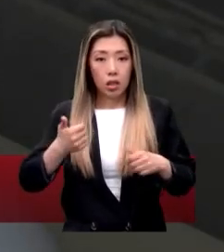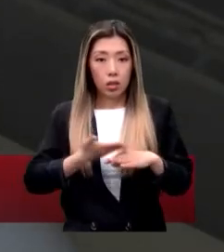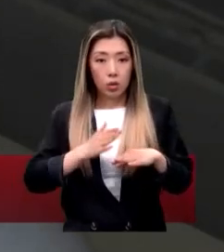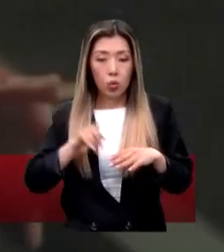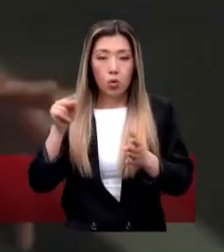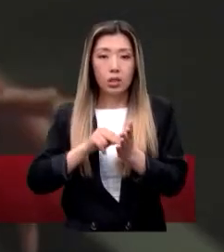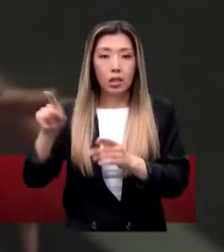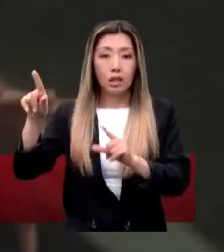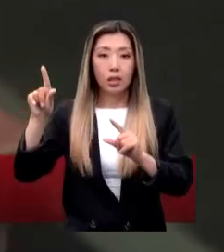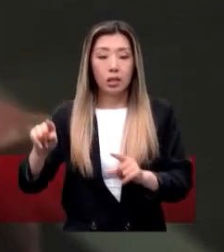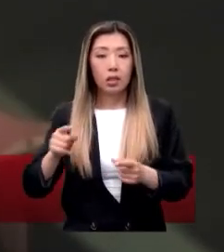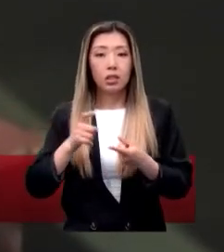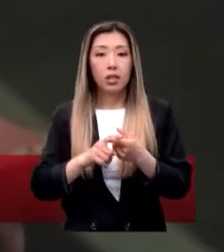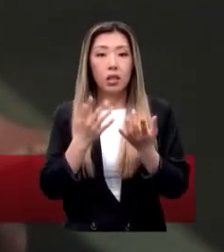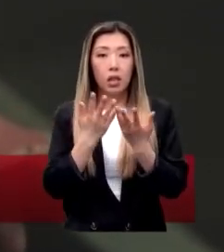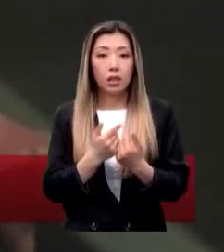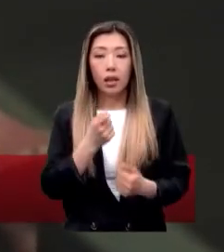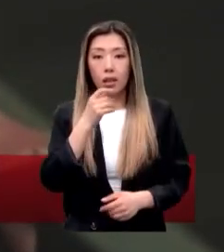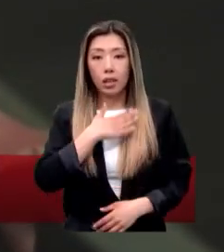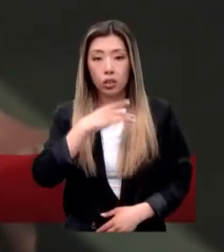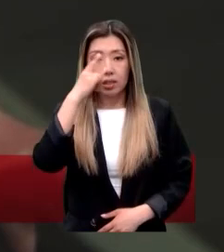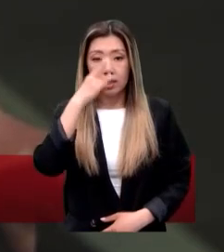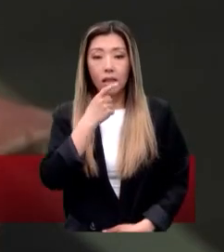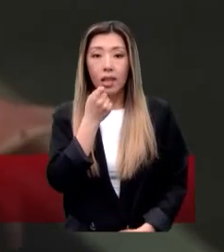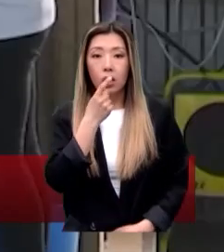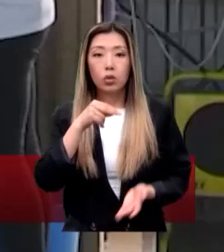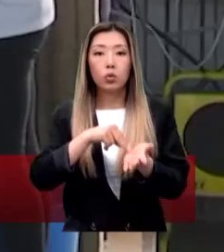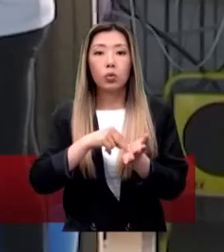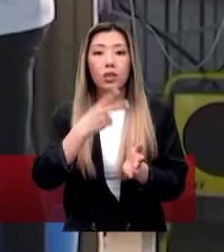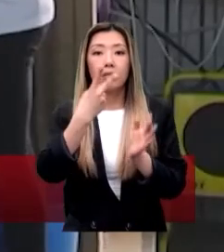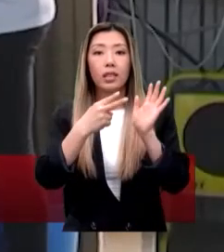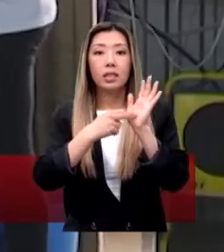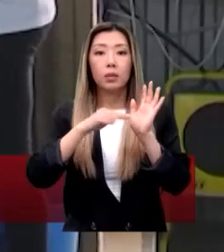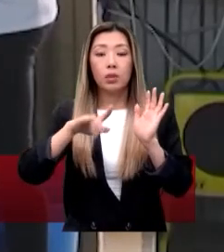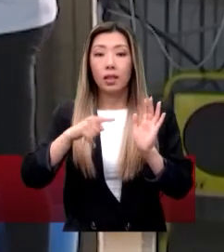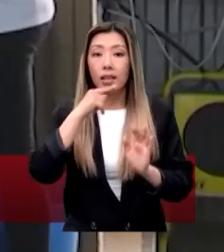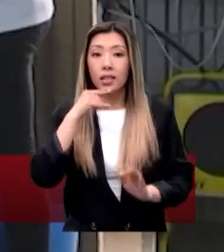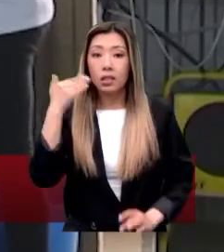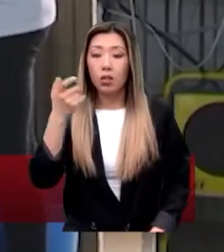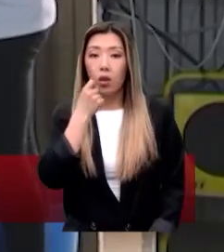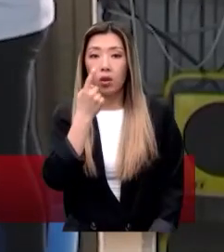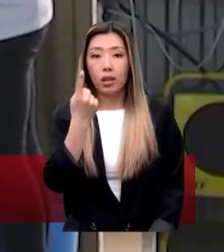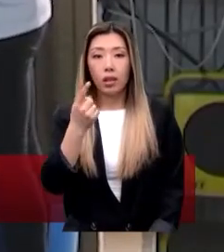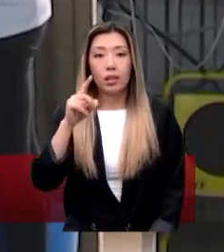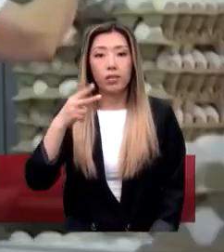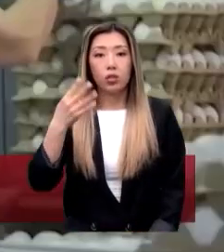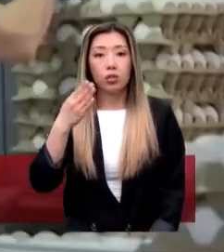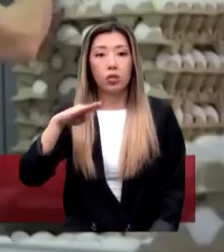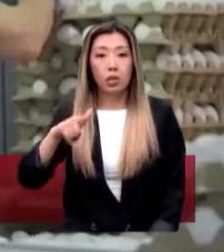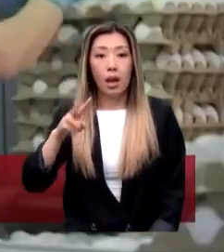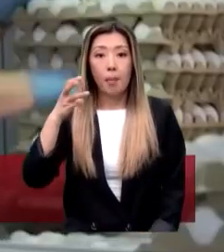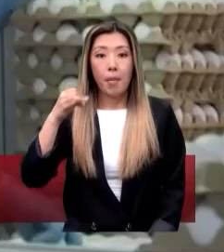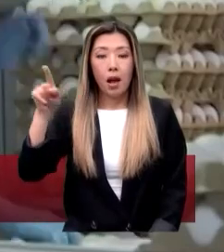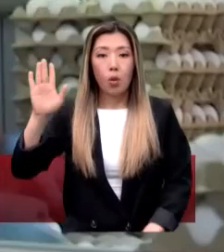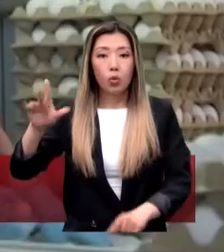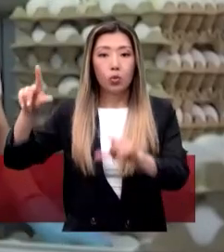ниже. По некоторым расчетам, отечественное яйцо стоит 27 тенге, российское – 24. Поговаривают, что с мая цена его